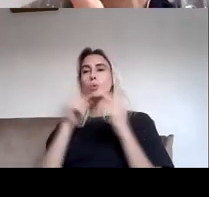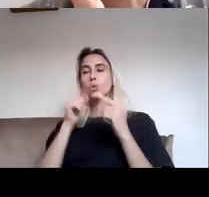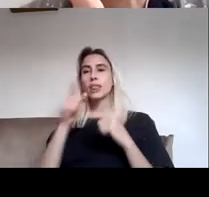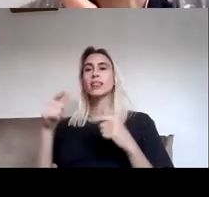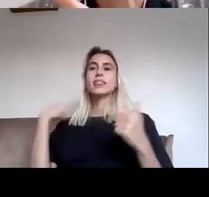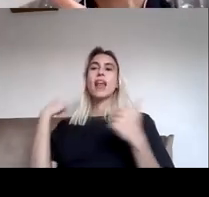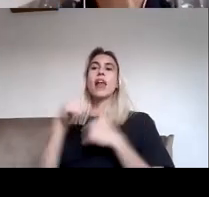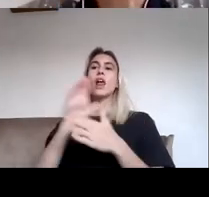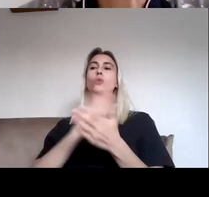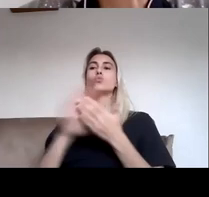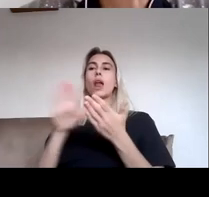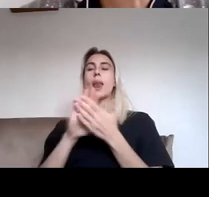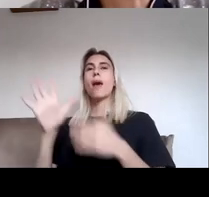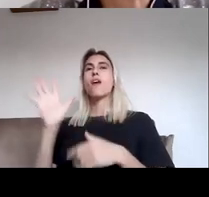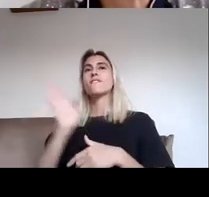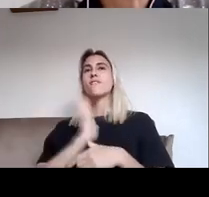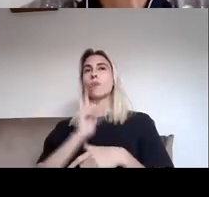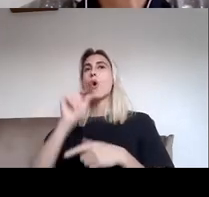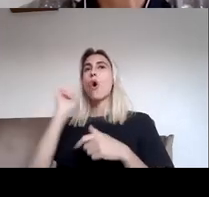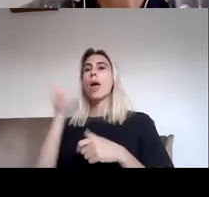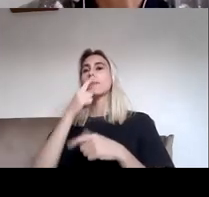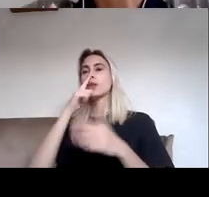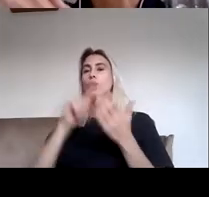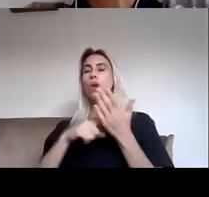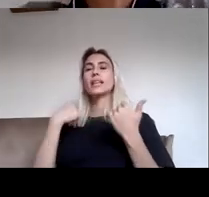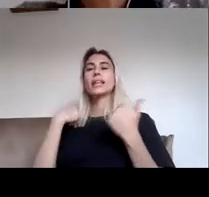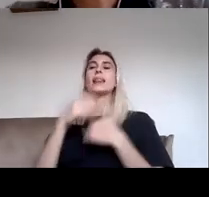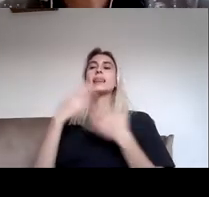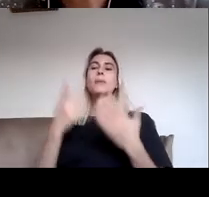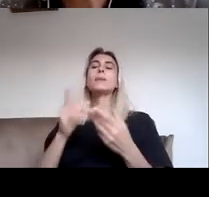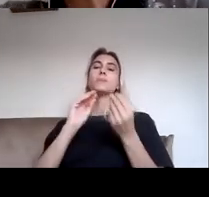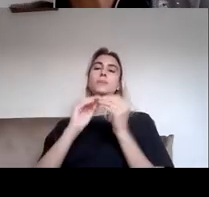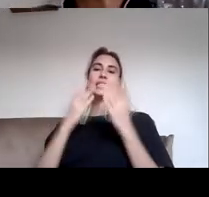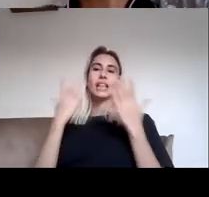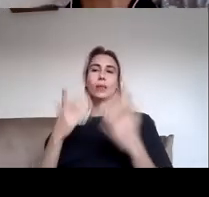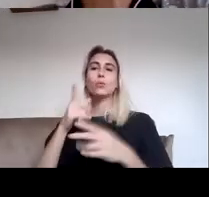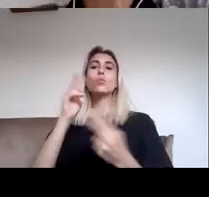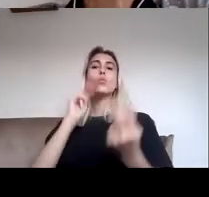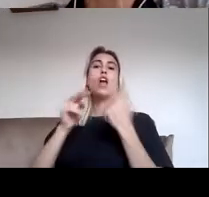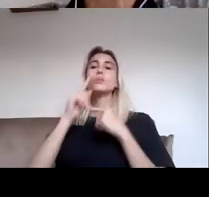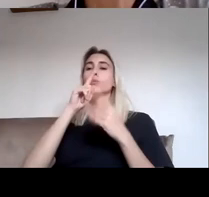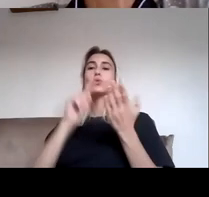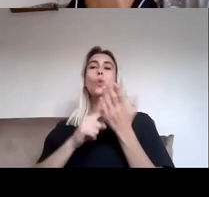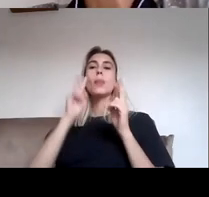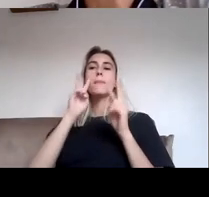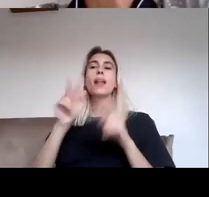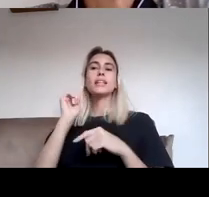bir düzenleme hali var. Bu önemli bir nokta ama yine de tabii sıkıntı. Şimdi ulaşım noktasına baktığımızda